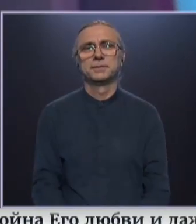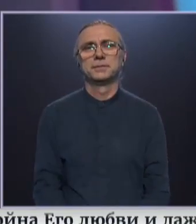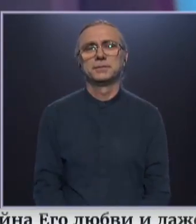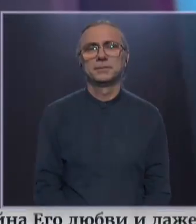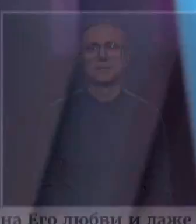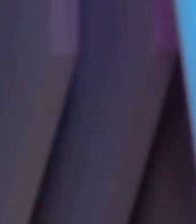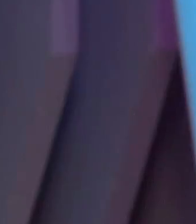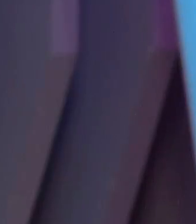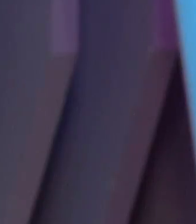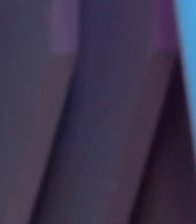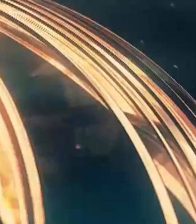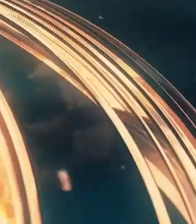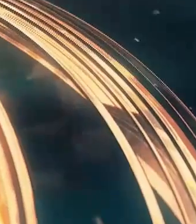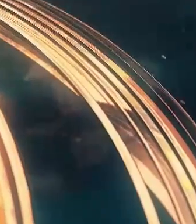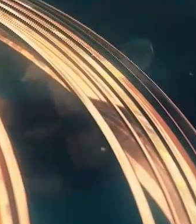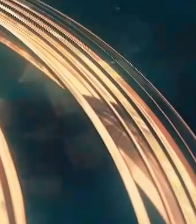ваших вопросов.